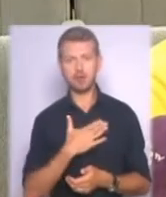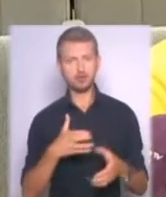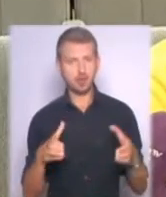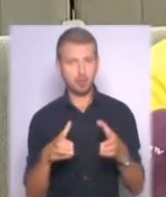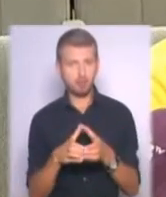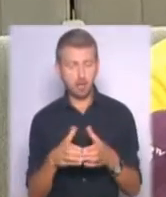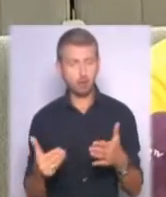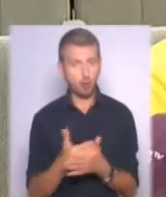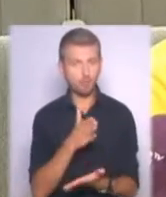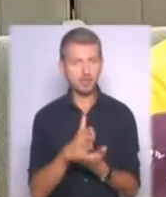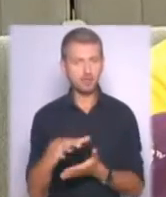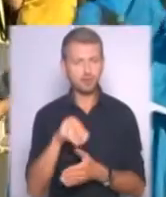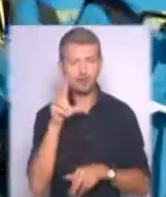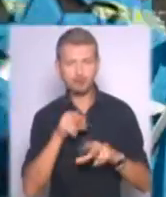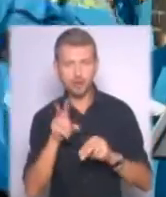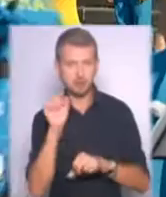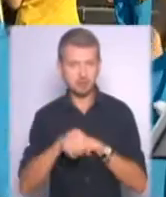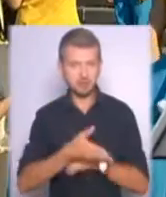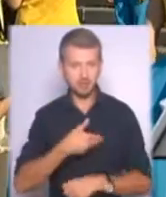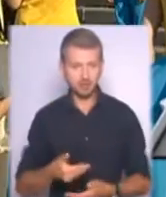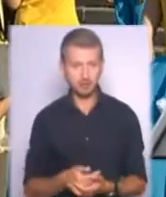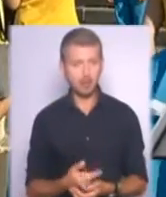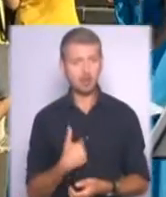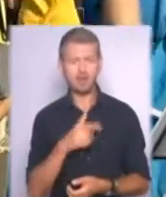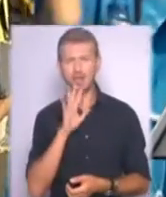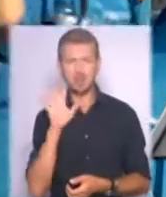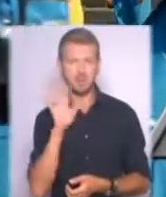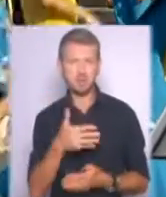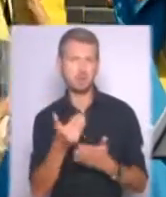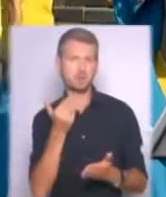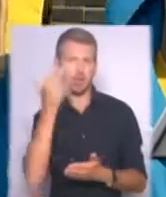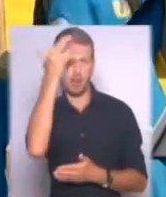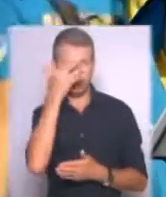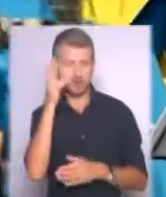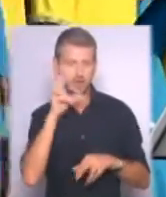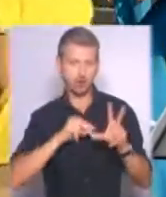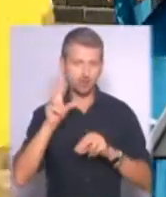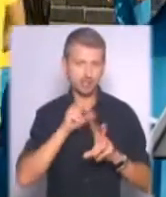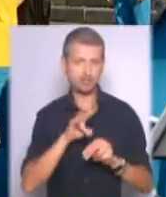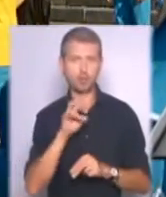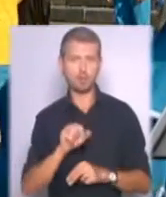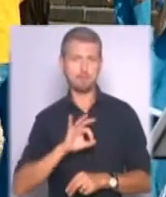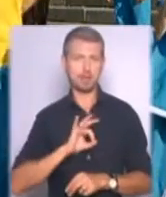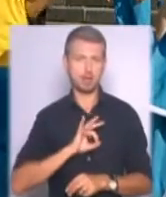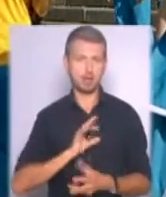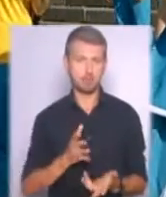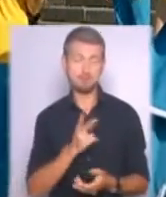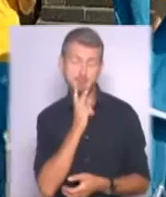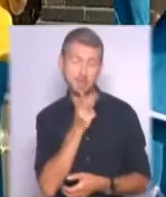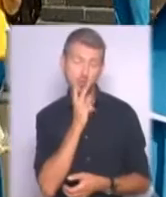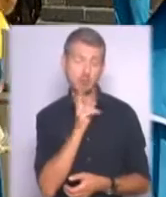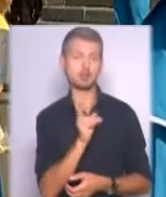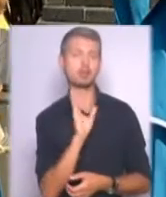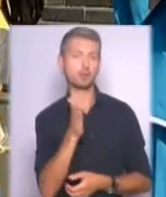новой есть все шансы перебить нас. Я, кажется, не люблю загадывать, но рассчитываю, конечно, на медали. Ну, посмотрим там, как